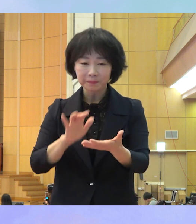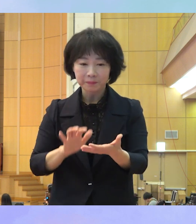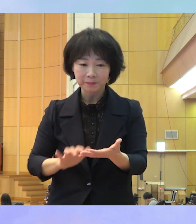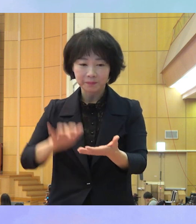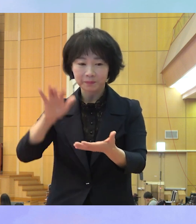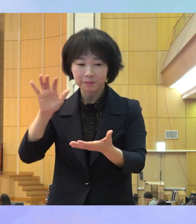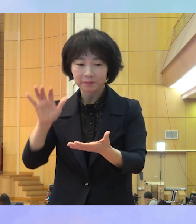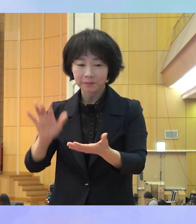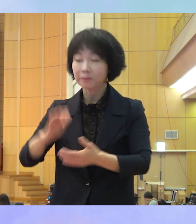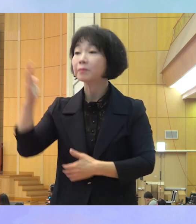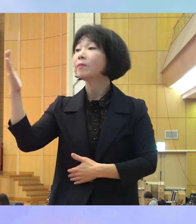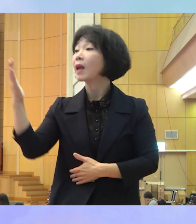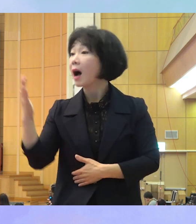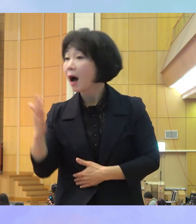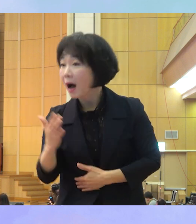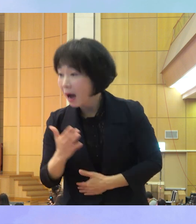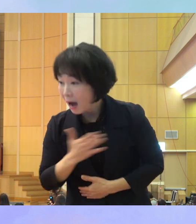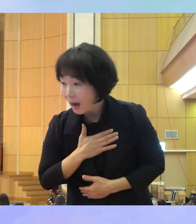나의 계획이